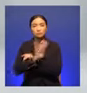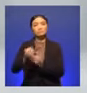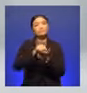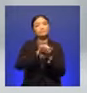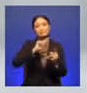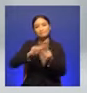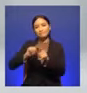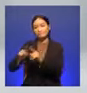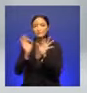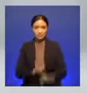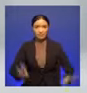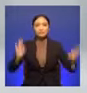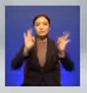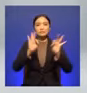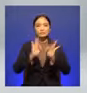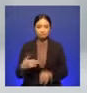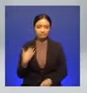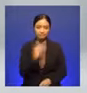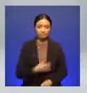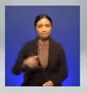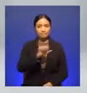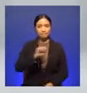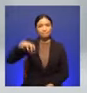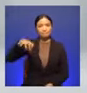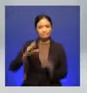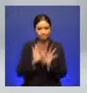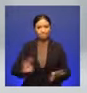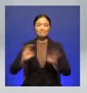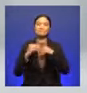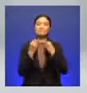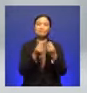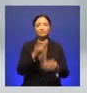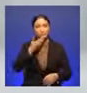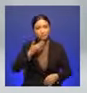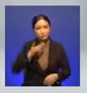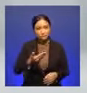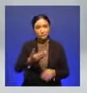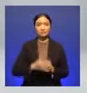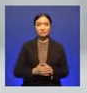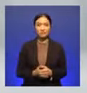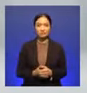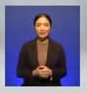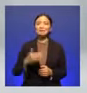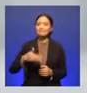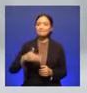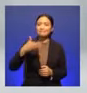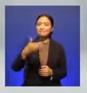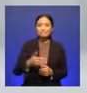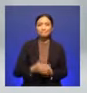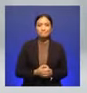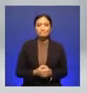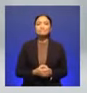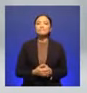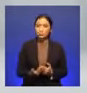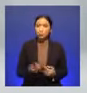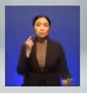ำคัญที่สสส.เน้นย้ำและให้ความสำคัญกับเรื่องนี้มาโดยตลอดนะคะโดยในช่วงต่อไปเราก็จะขยับเ